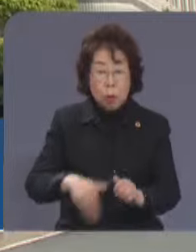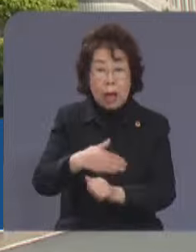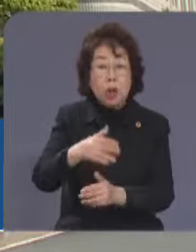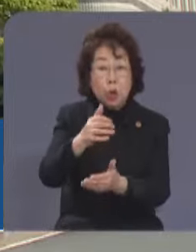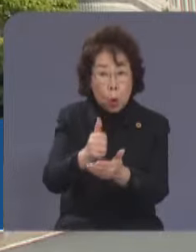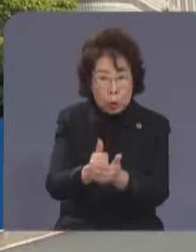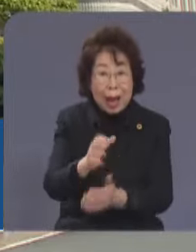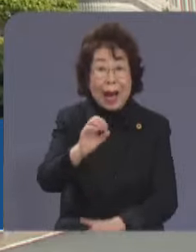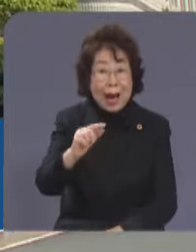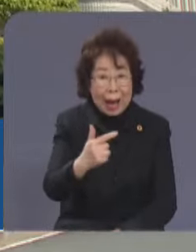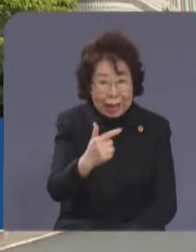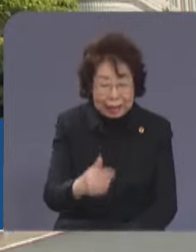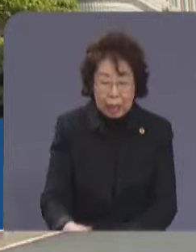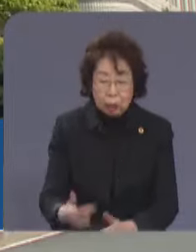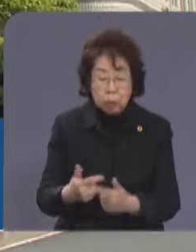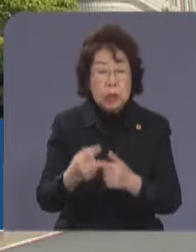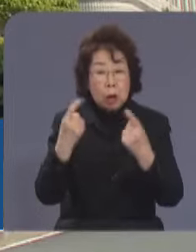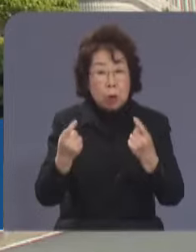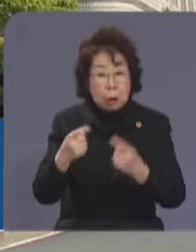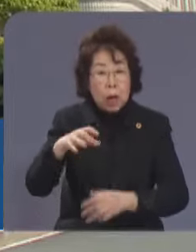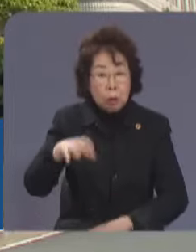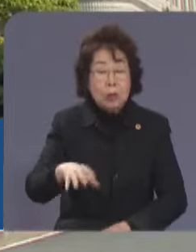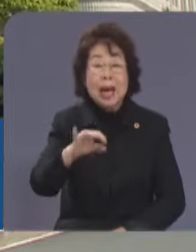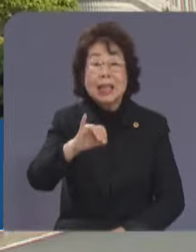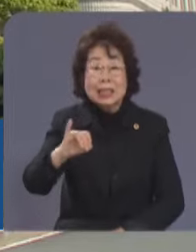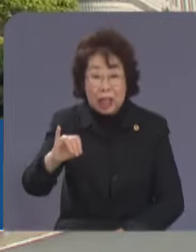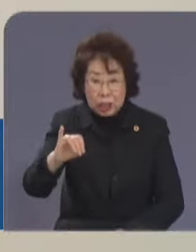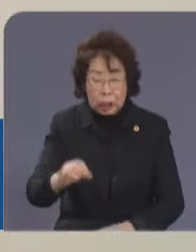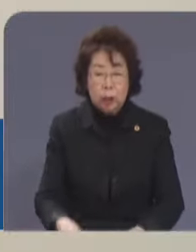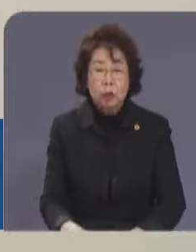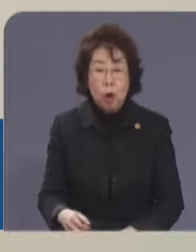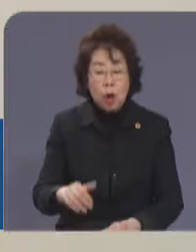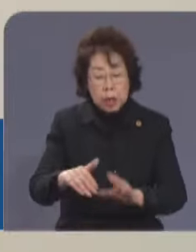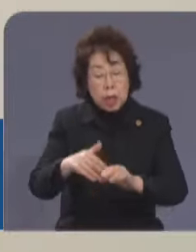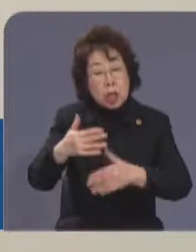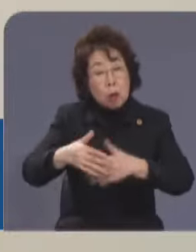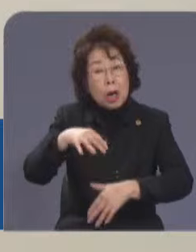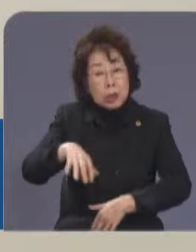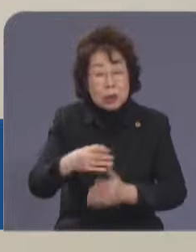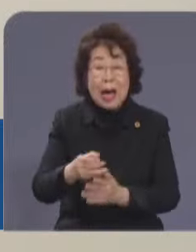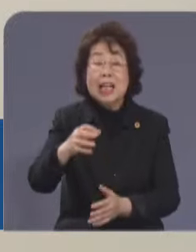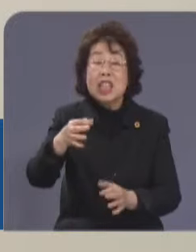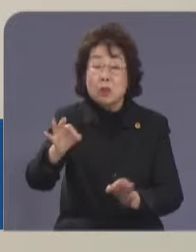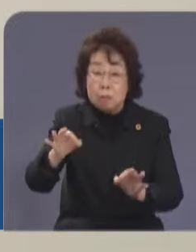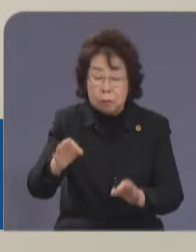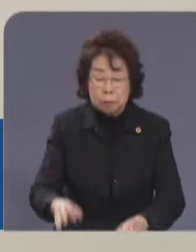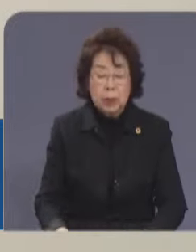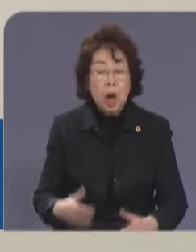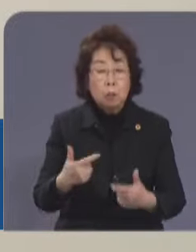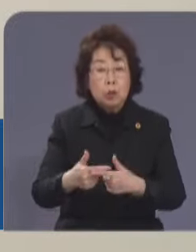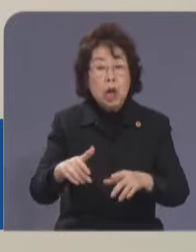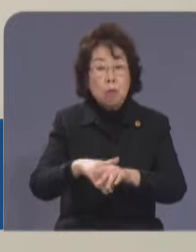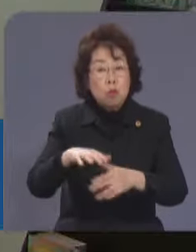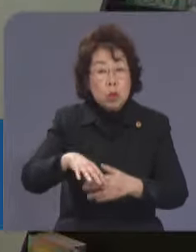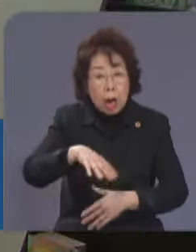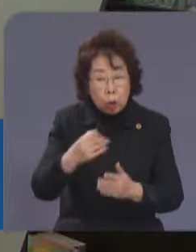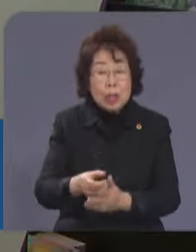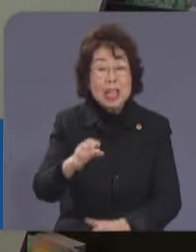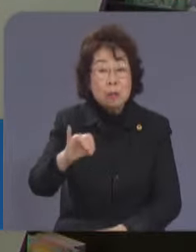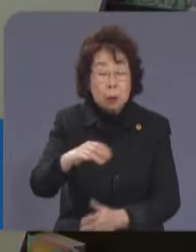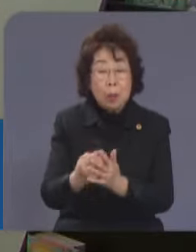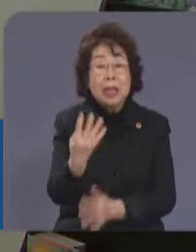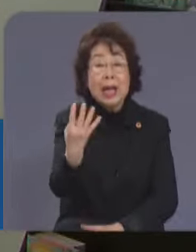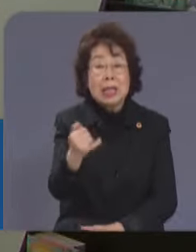부산환경공단 안종일 이사장과 부산관광공사 이정실 사장, 영화의전당 김진애 대표, 부산문화재단 임희연 대표